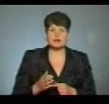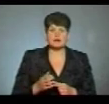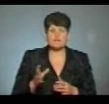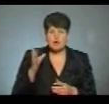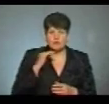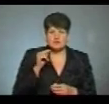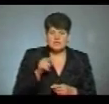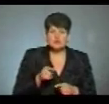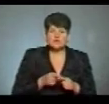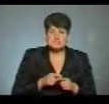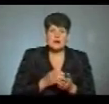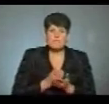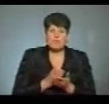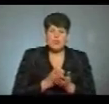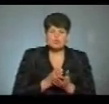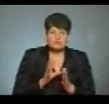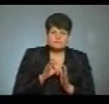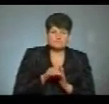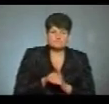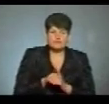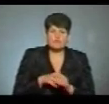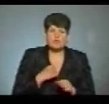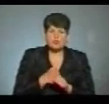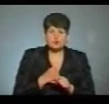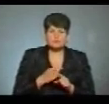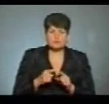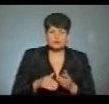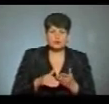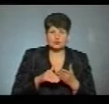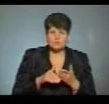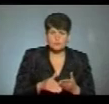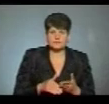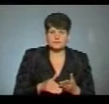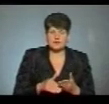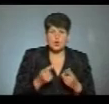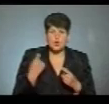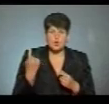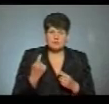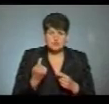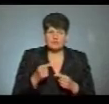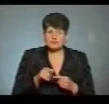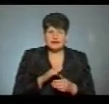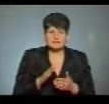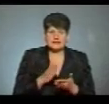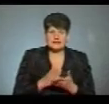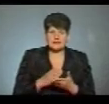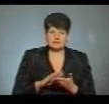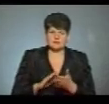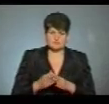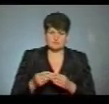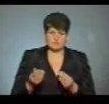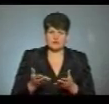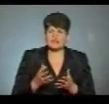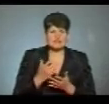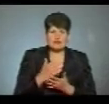це така послуга в послузі, в роботі екстреної медичної допомоги обласної, вона не є законтрактована, тобто вона не